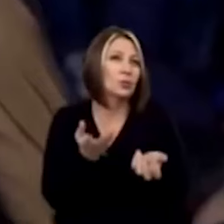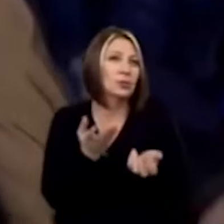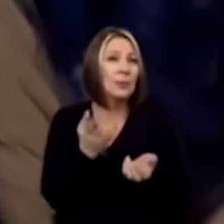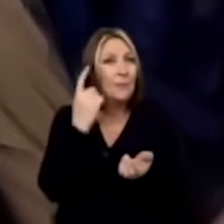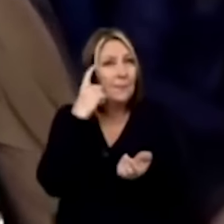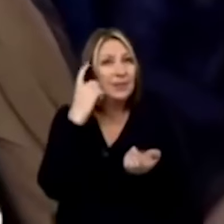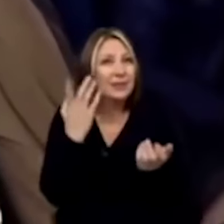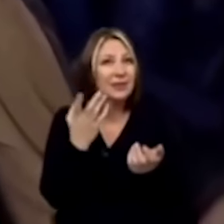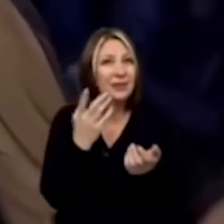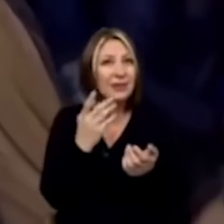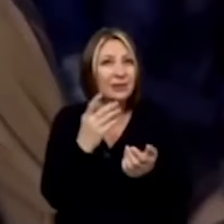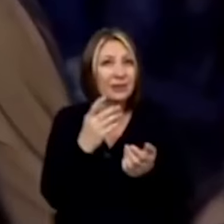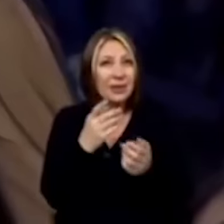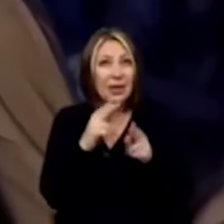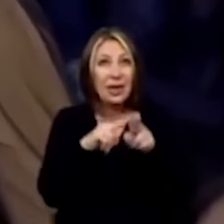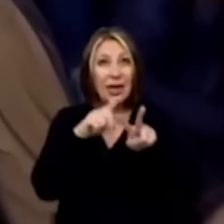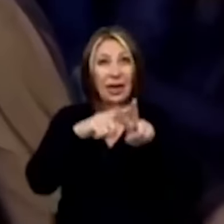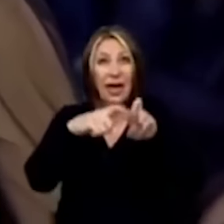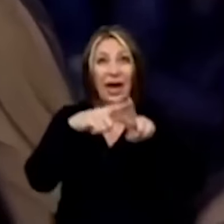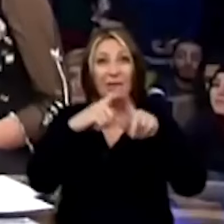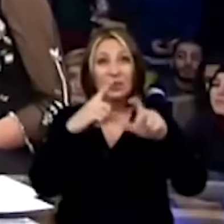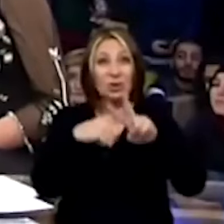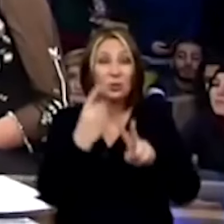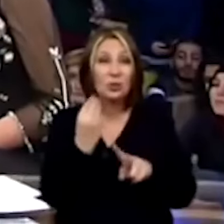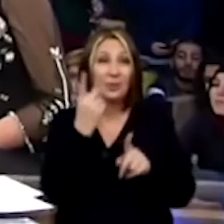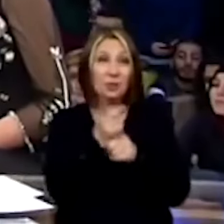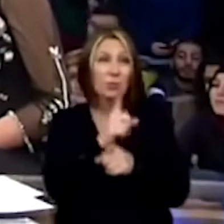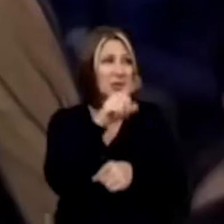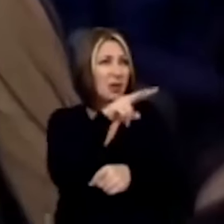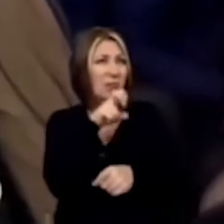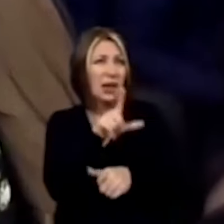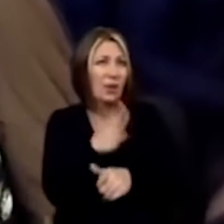Demek ki mantıklı ki bir Karaca güzel orada bir soyadı. Niye başkasının soyadını almaya çalışıyorsunuz?